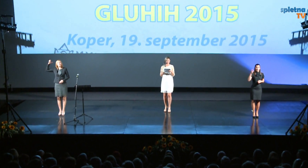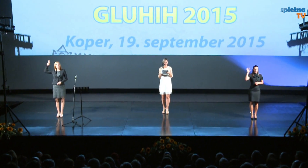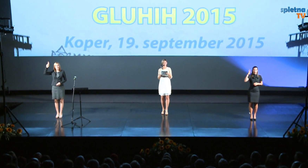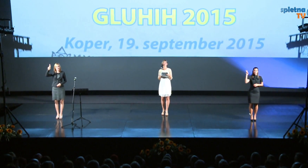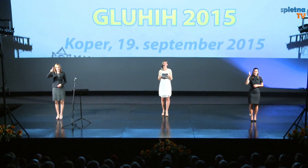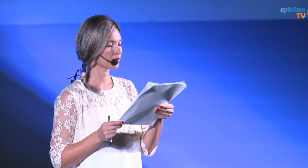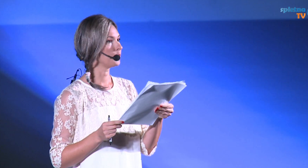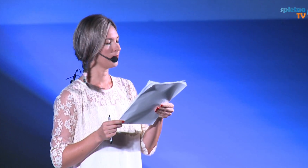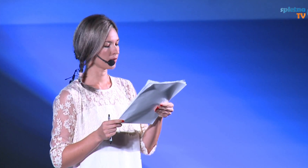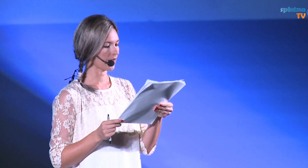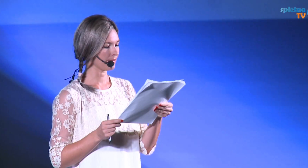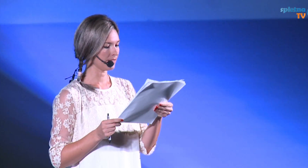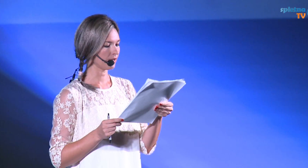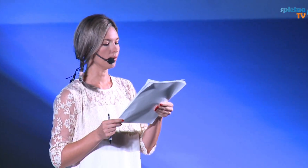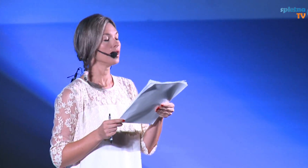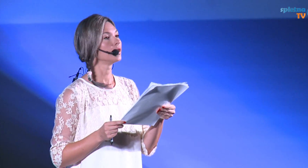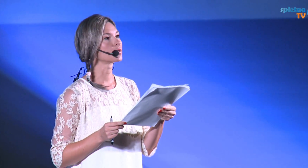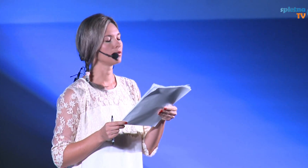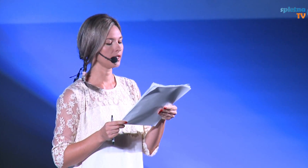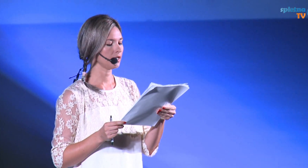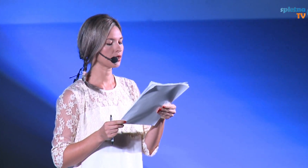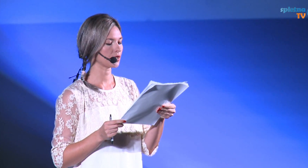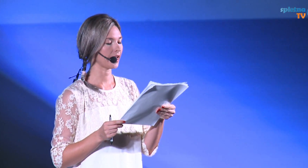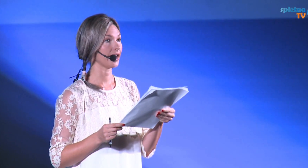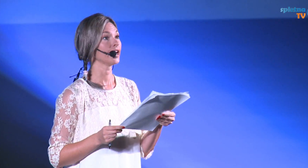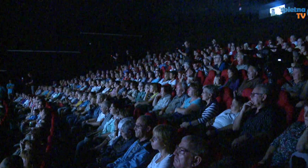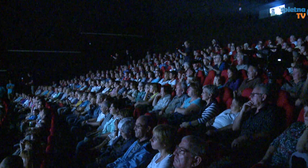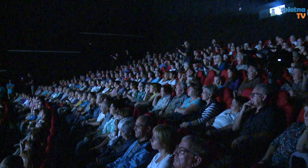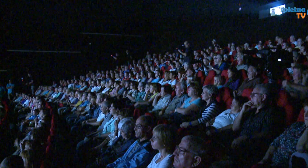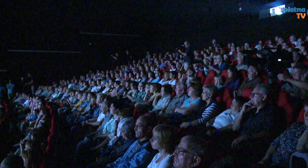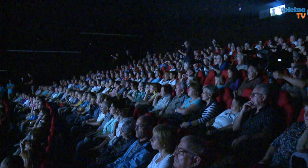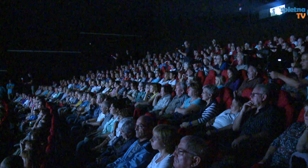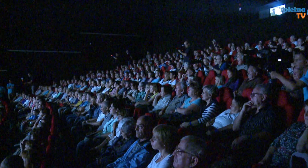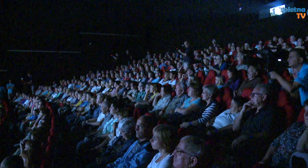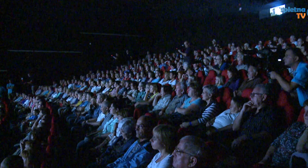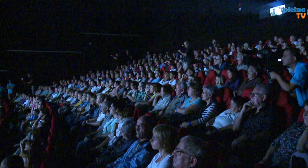Sonce sije v skupine posameznikov, ki v Sloveniji šteje